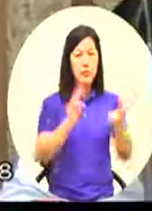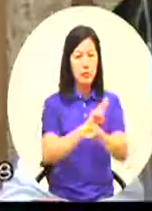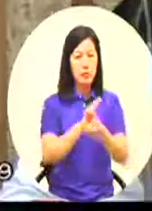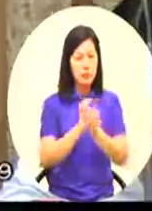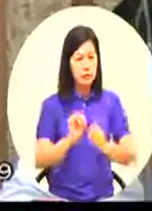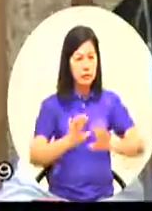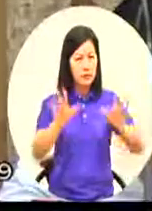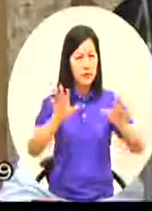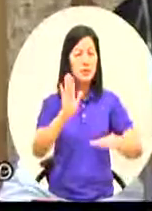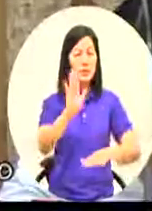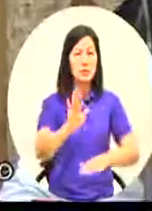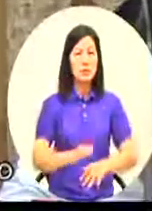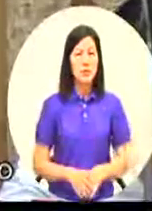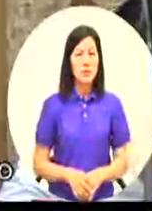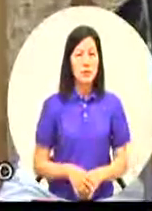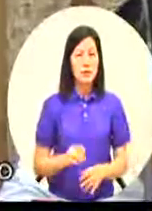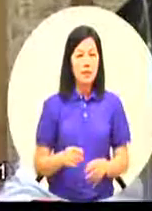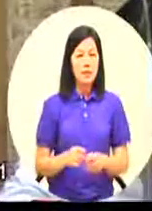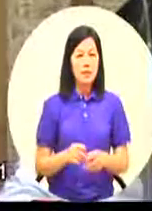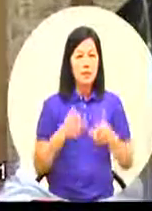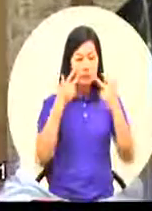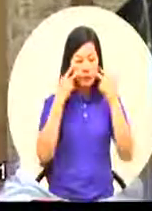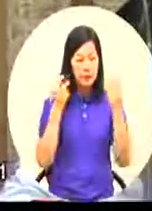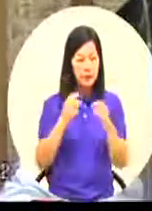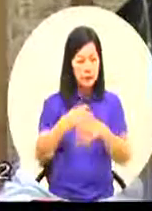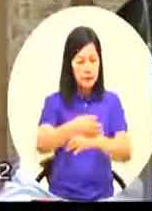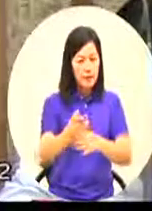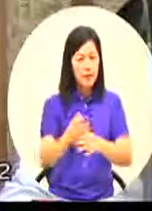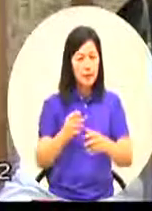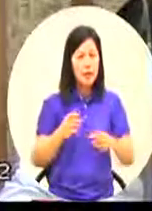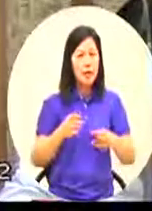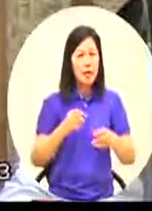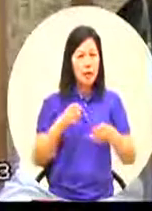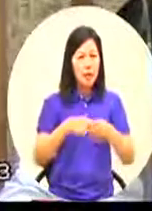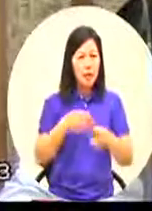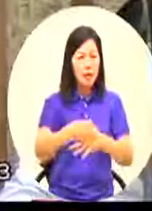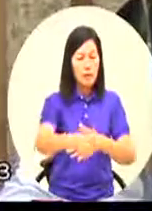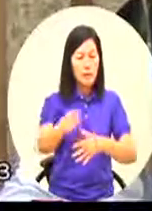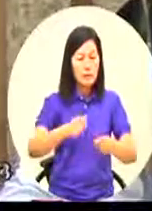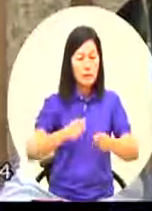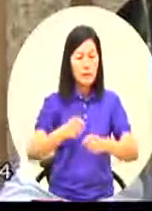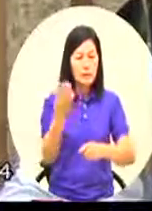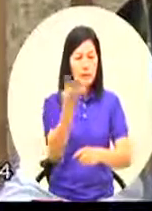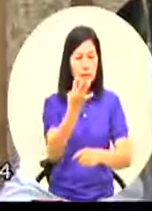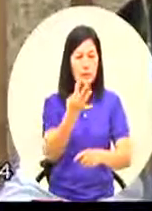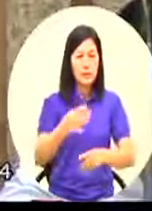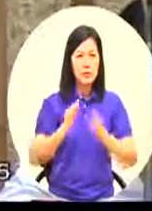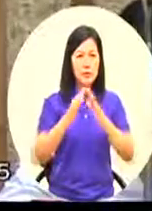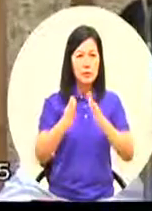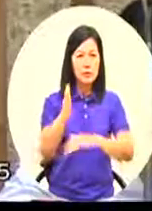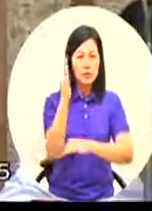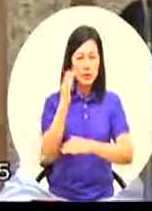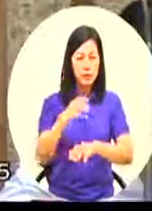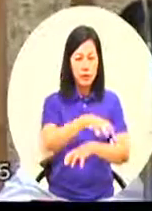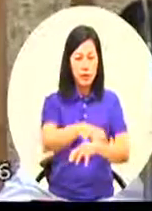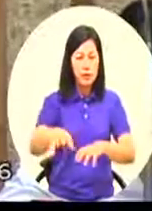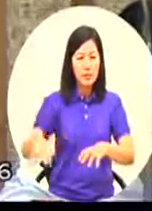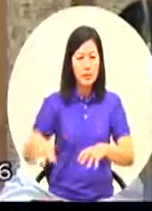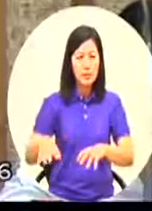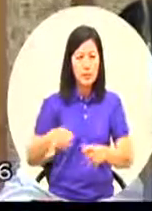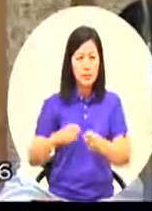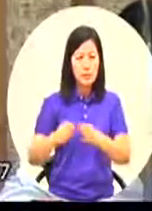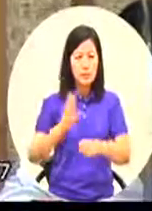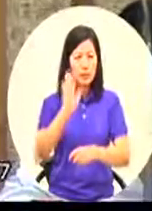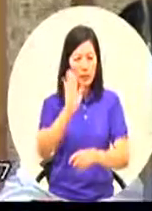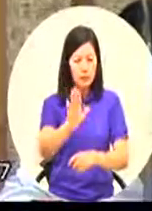哈。那其实原乡的工程经费大概有4个计划，一个就是刚才我们市府编列的部落安全计划，那另外一个是中